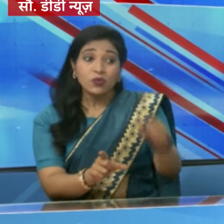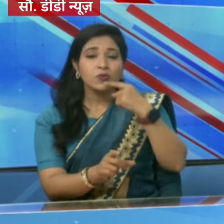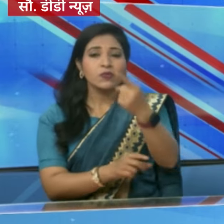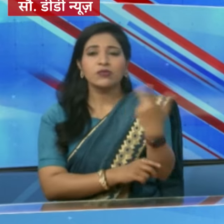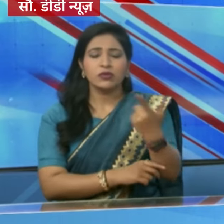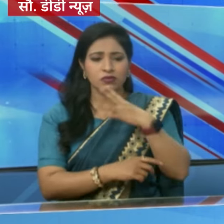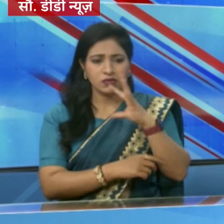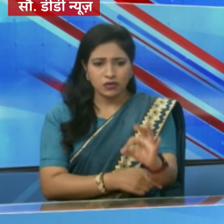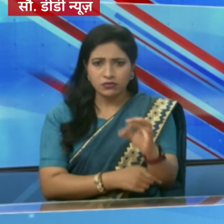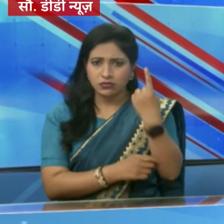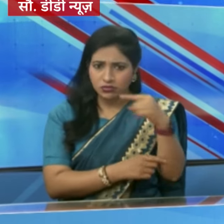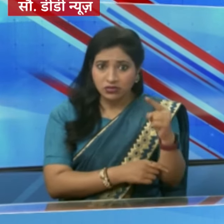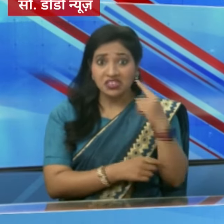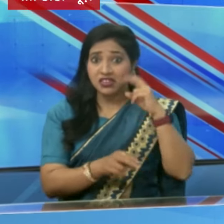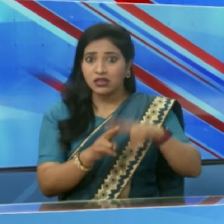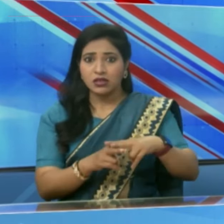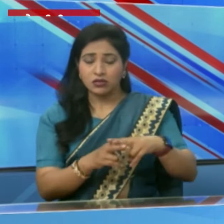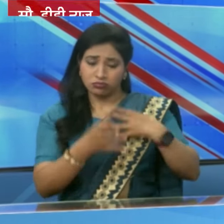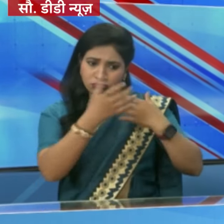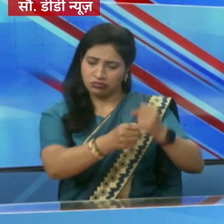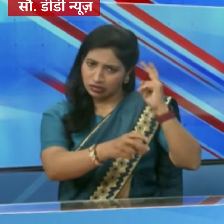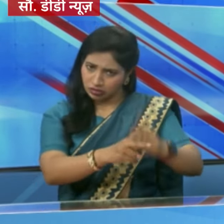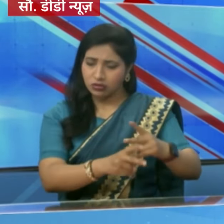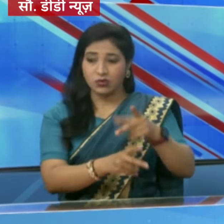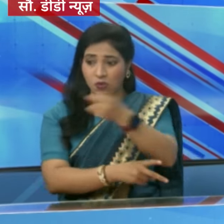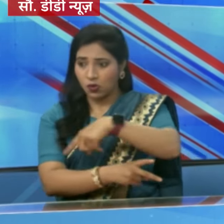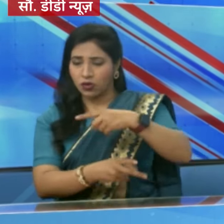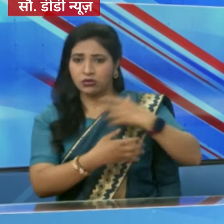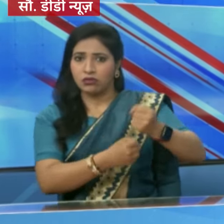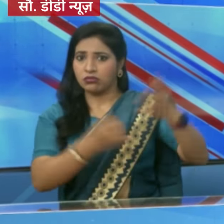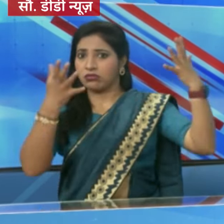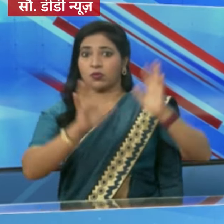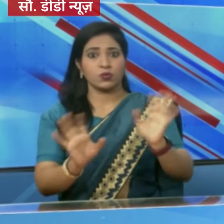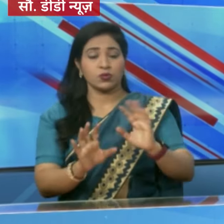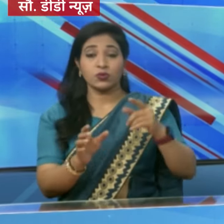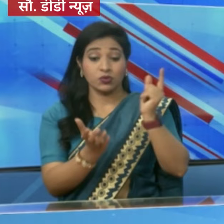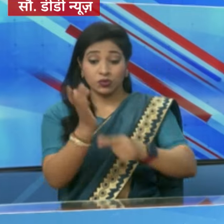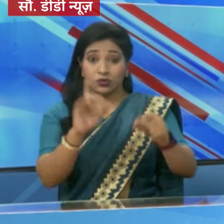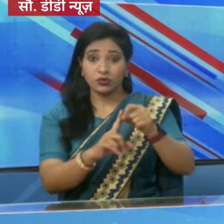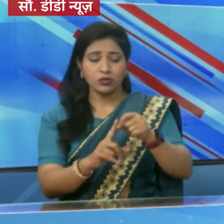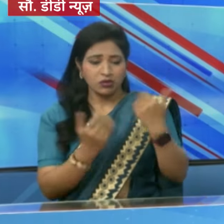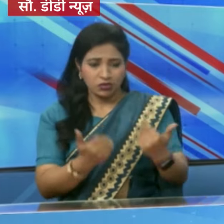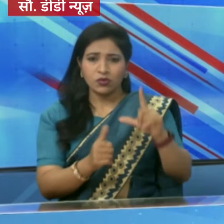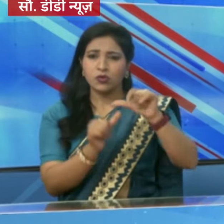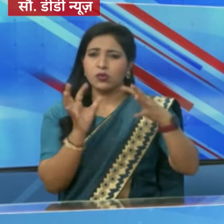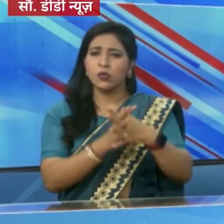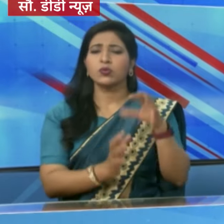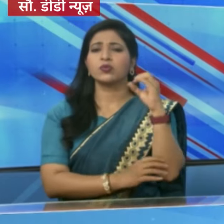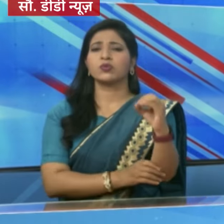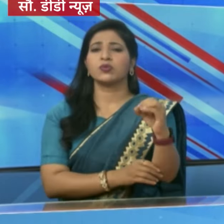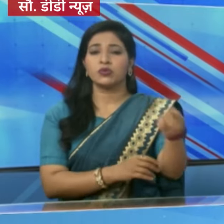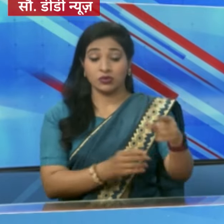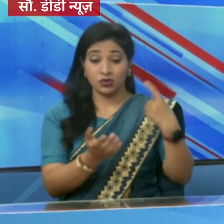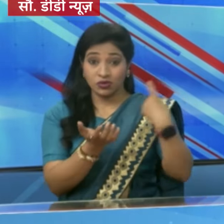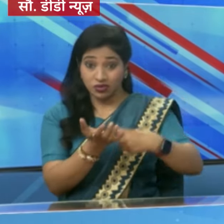न्यायिक प्रक्रिया से लोगों का विश्वास नहीं उठना चाहिए यह यूपी में कानून व्यवस्था का शून्य काल है राज्य